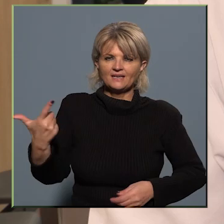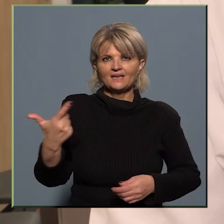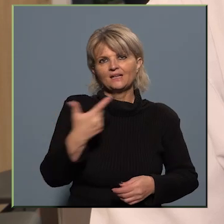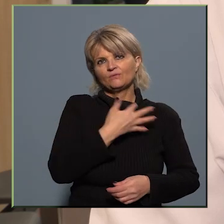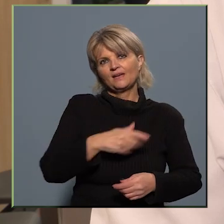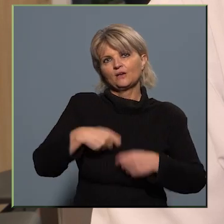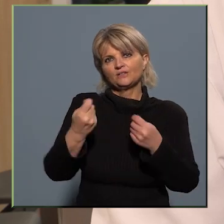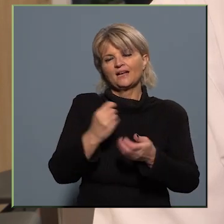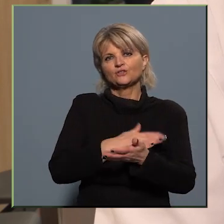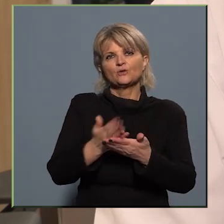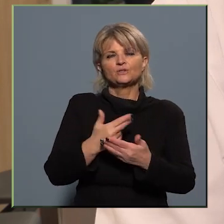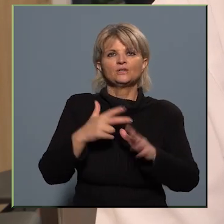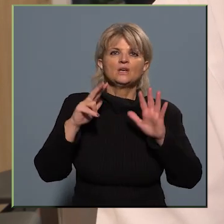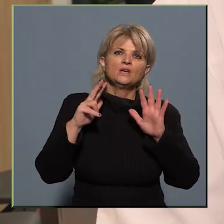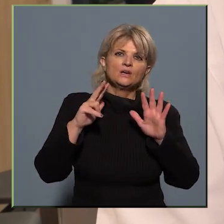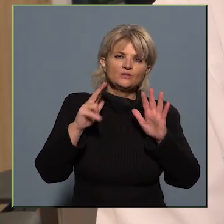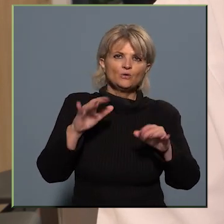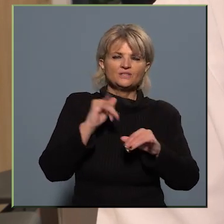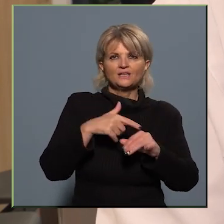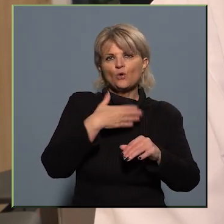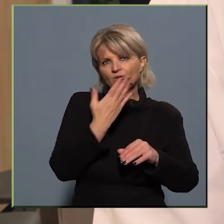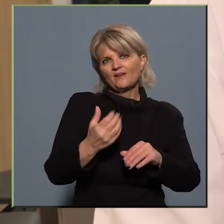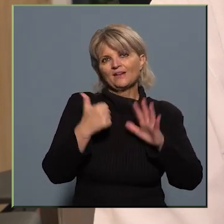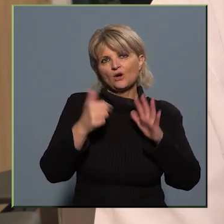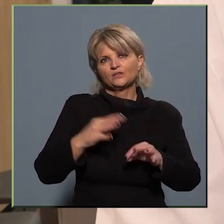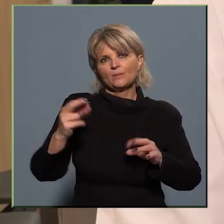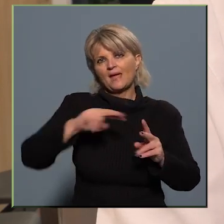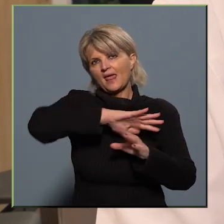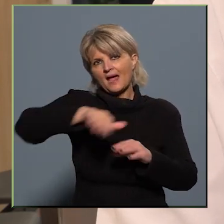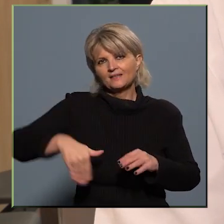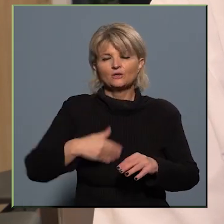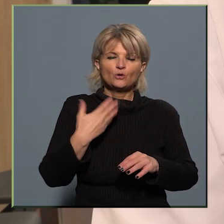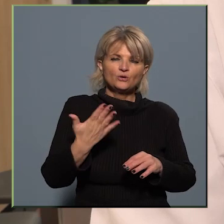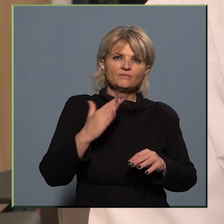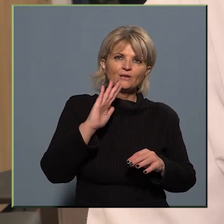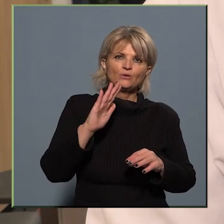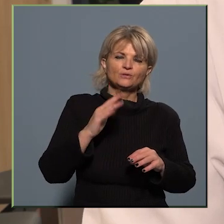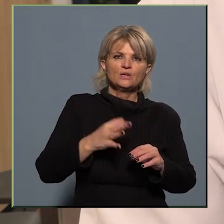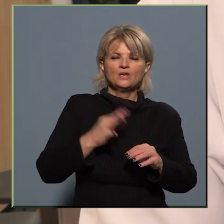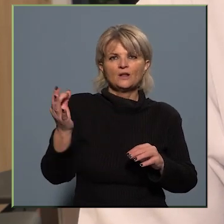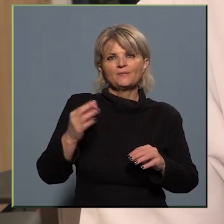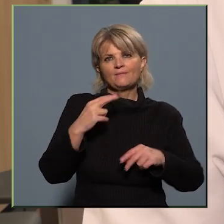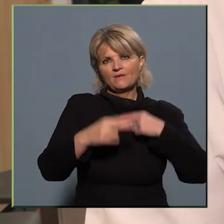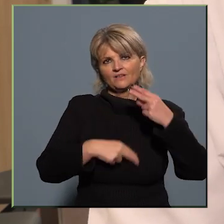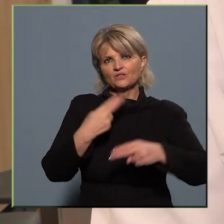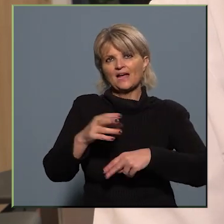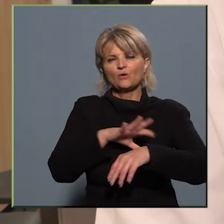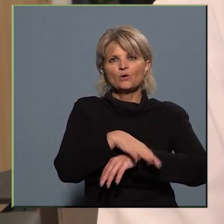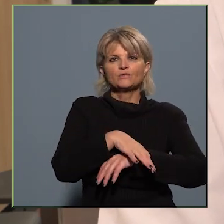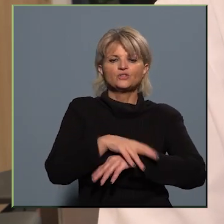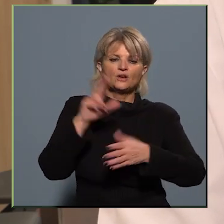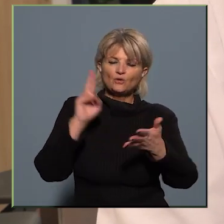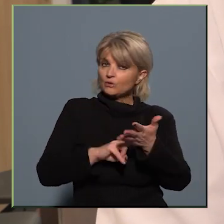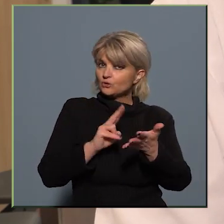között 8 hétnek, vagyis 56 napnak el kell telnie. 55 napnál van a vizsgáló orvosnak jogosultsága esetleg